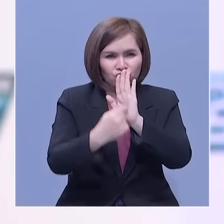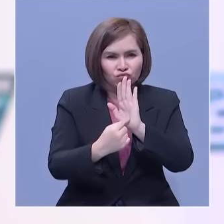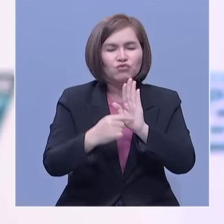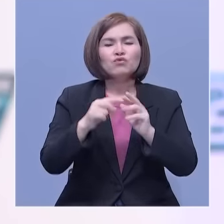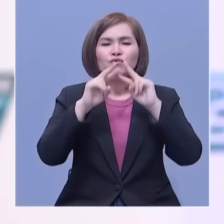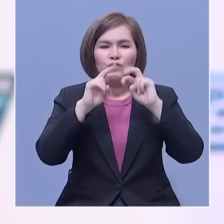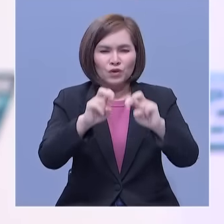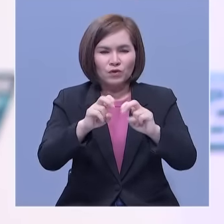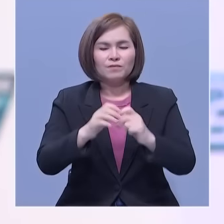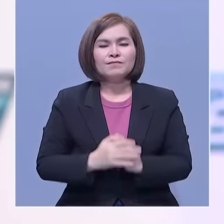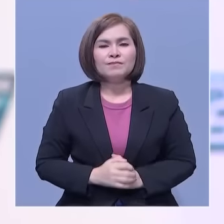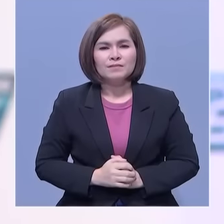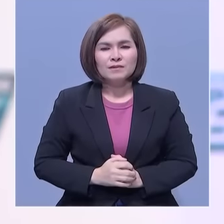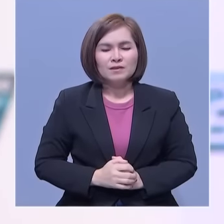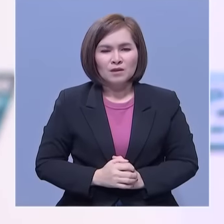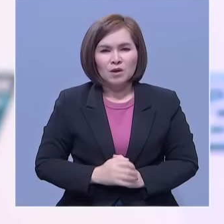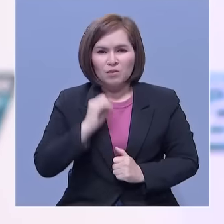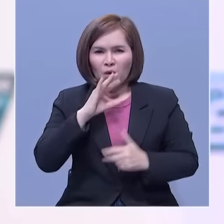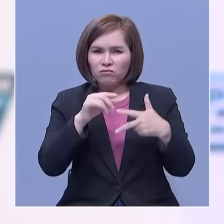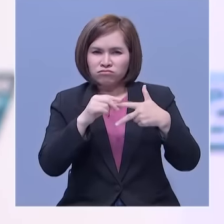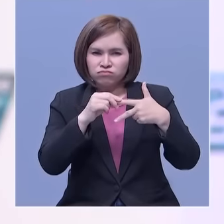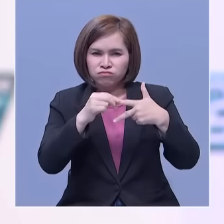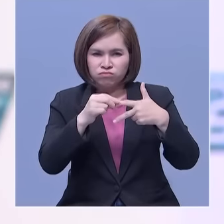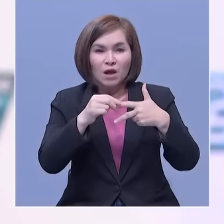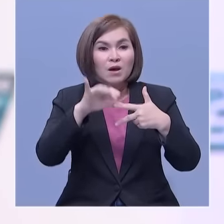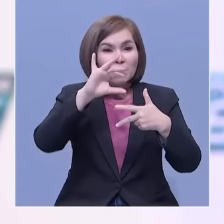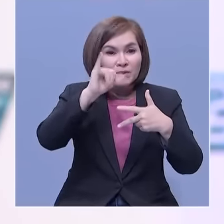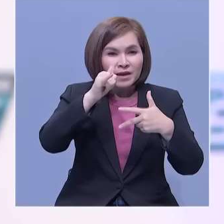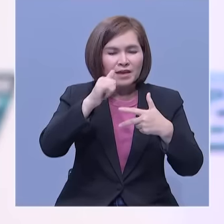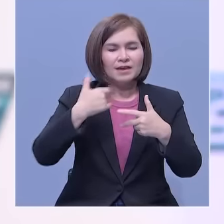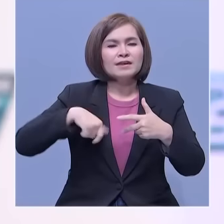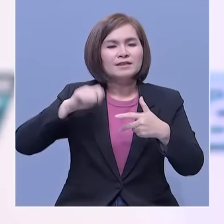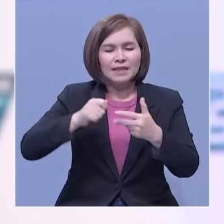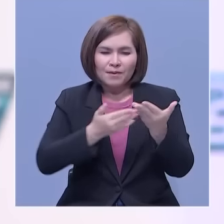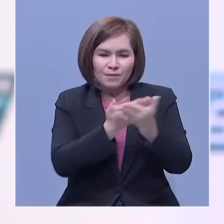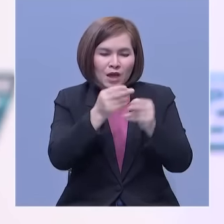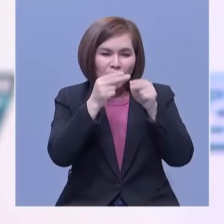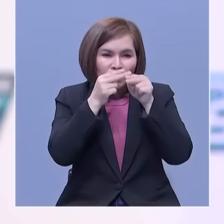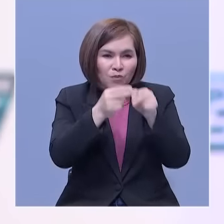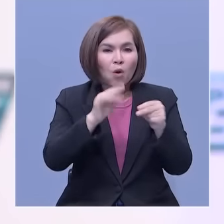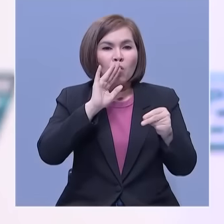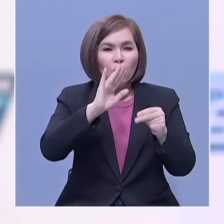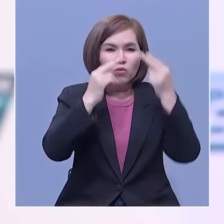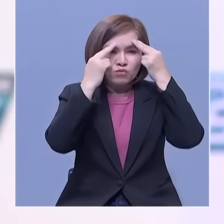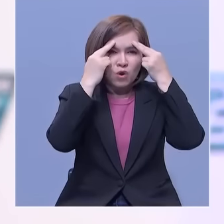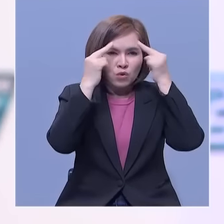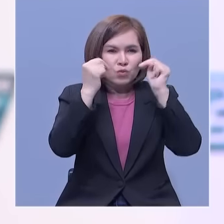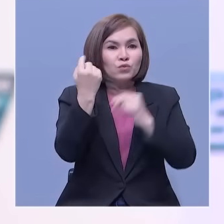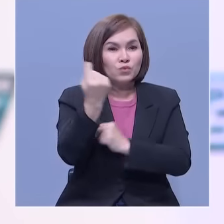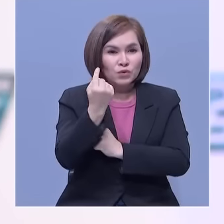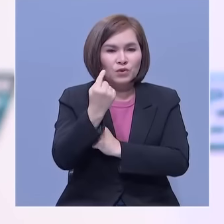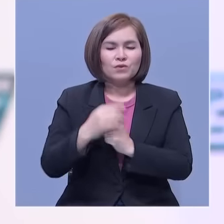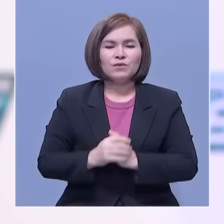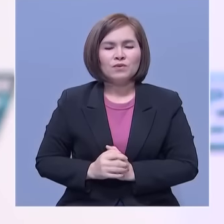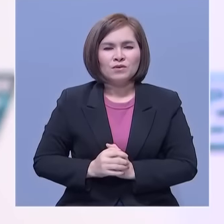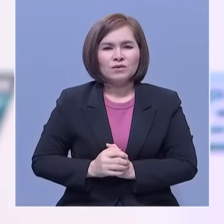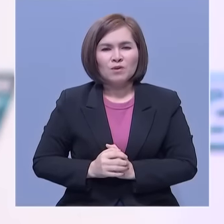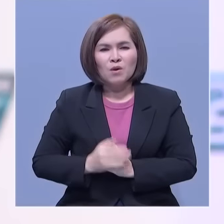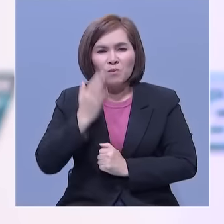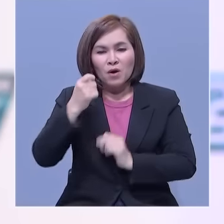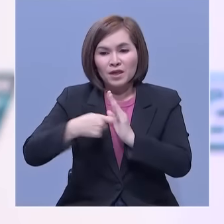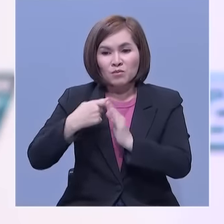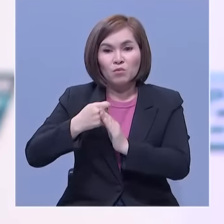ว่ากรณีที่ 2เนี่ยเป็นไปได้มากที่สุดก็คือศาลจะรับพิจารณาต่อแต่เป็นเฉพาะกรณีของคุณเศรษฐา